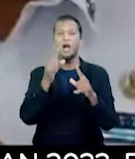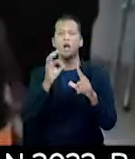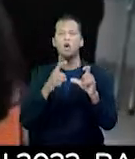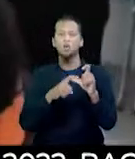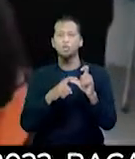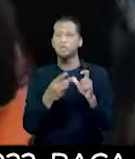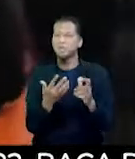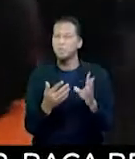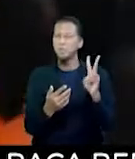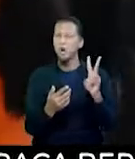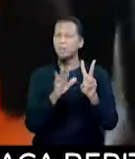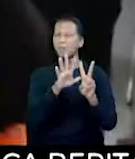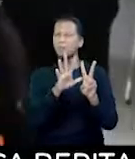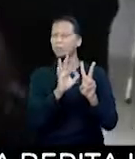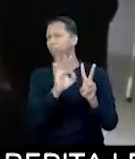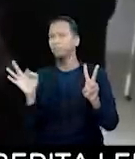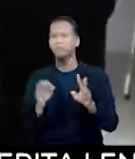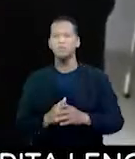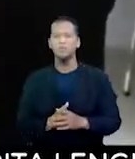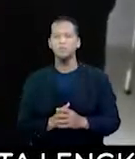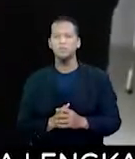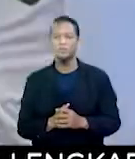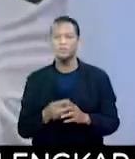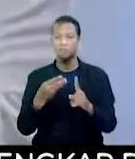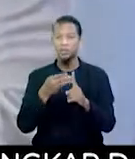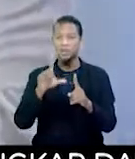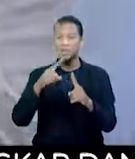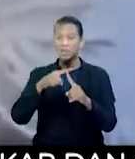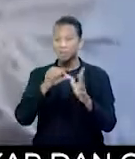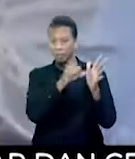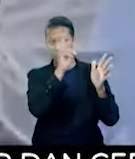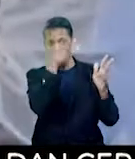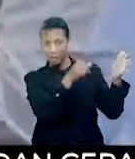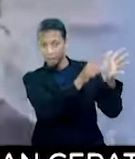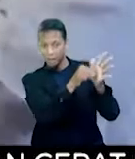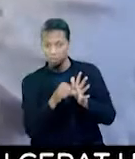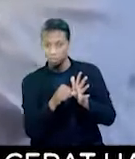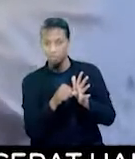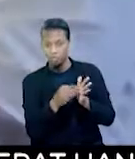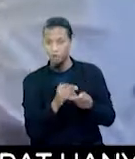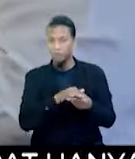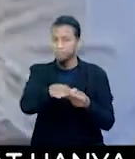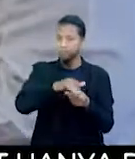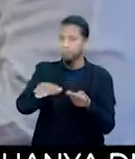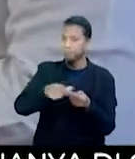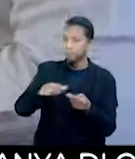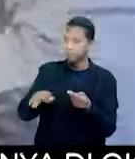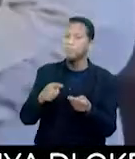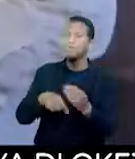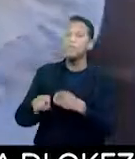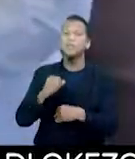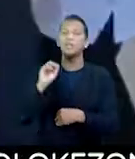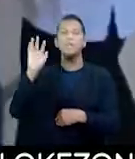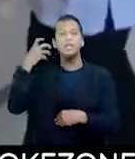25.000. BLT non-pangan ini merupakan bantuan dari pemerintah pusat yang disalurkan melalui Kementerian Sosial. Total